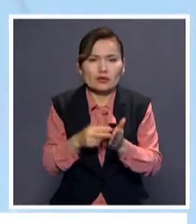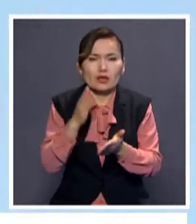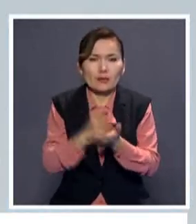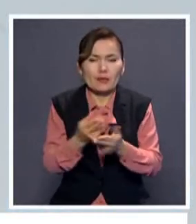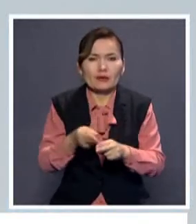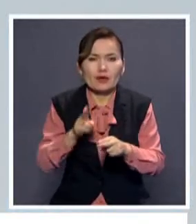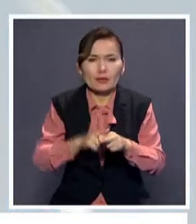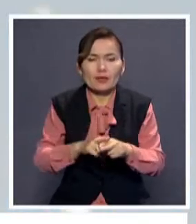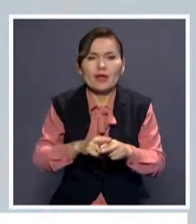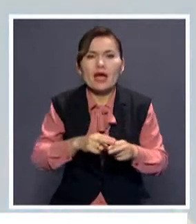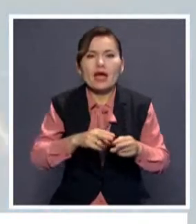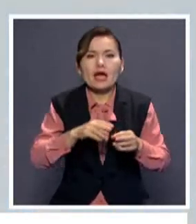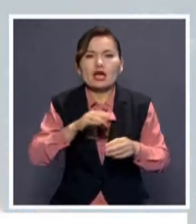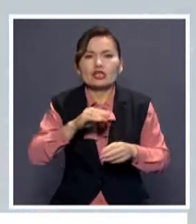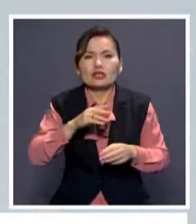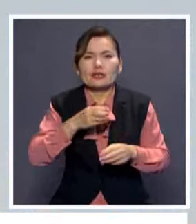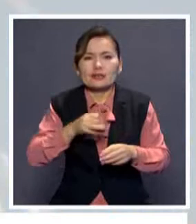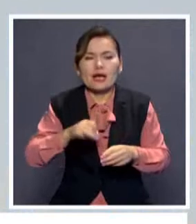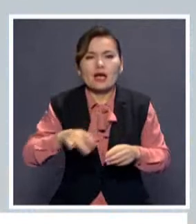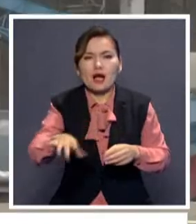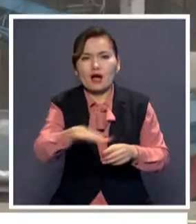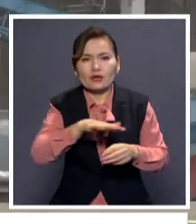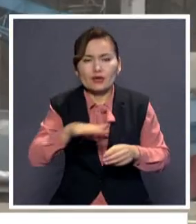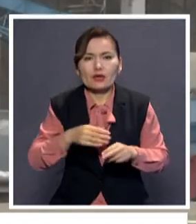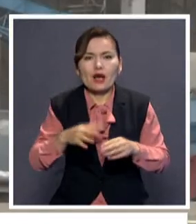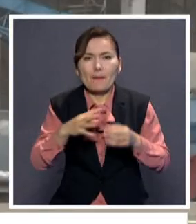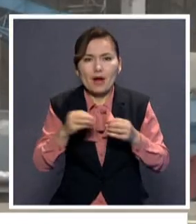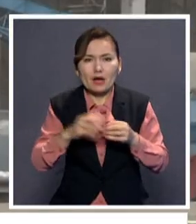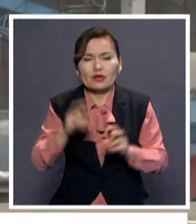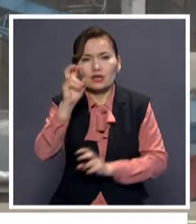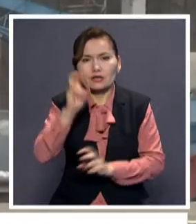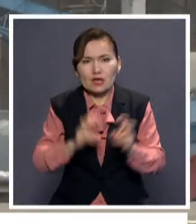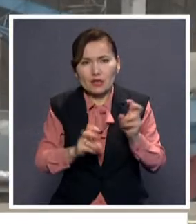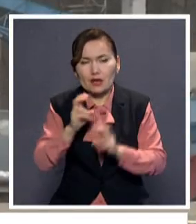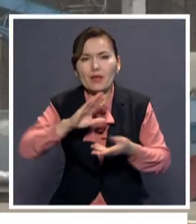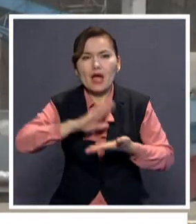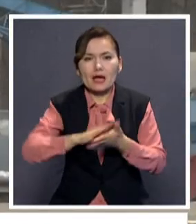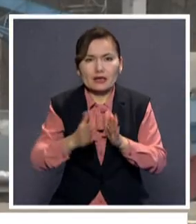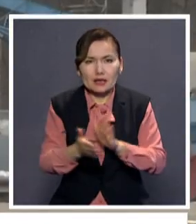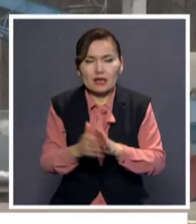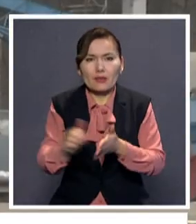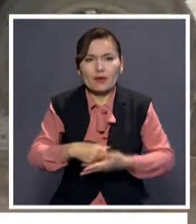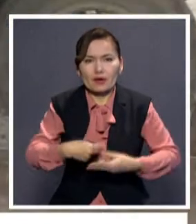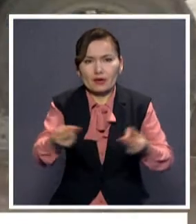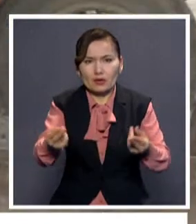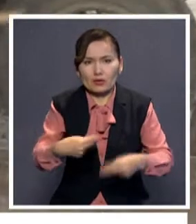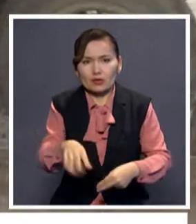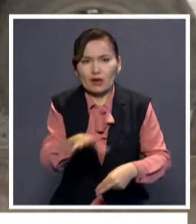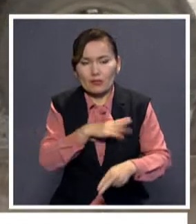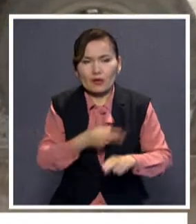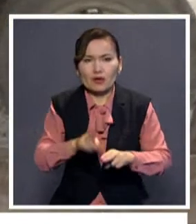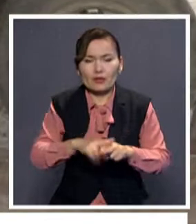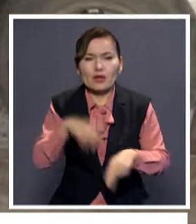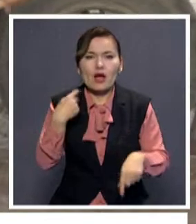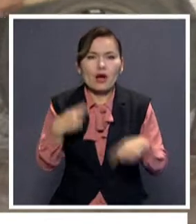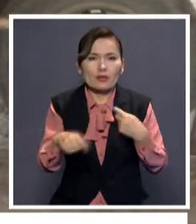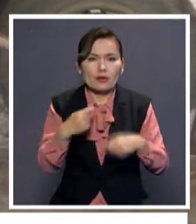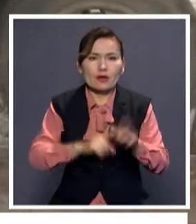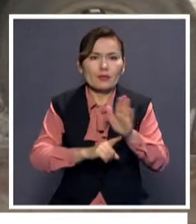дейін Мақтарал және Жетісай аудандарындағы мақта зауыттары өзара ымыраласып, бағаны әдейі төмендетіп отыр деп наразылық